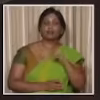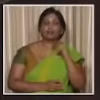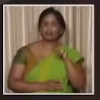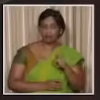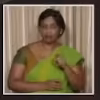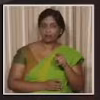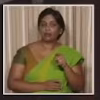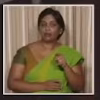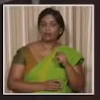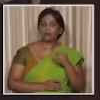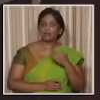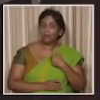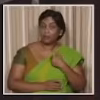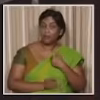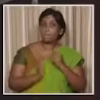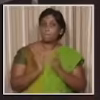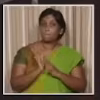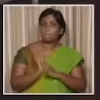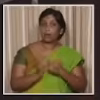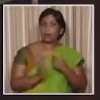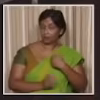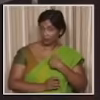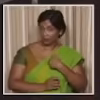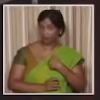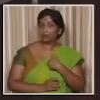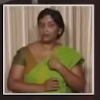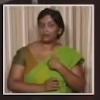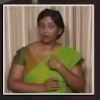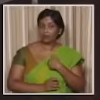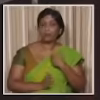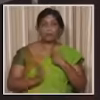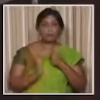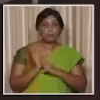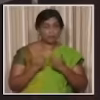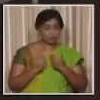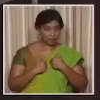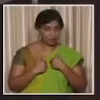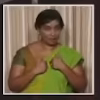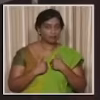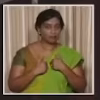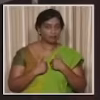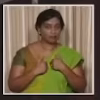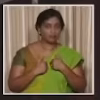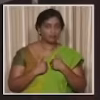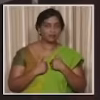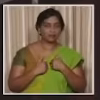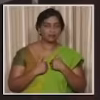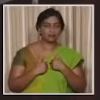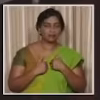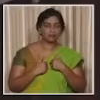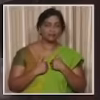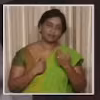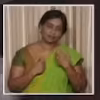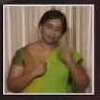නිසා මතක තියාගන්න මහින්දානන්ද අලුත්ගම ගේට මහින්දානන්ද අලුත්ගම ගේට මහින්ද මම දන්නවා